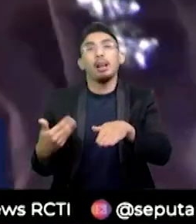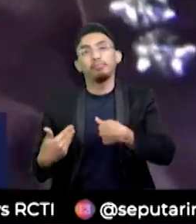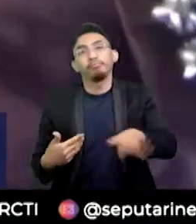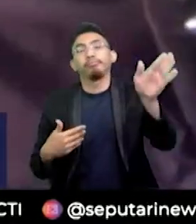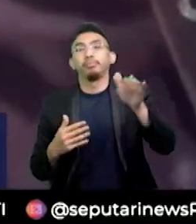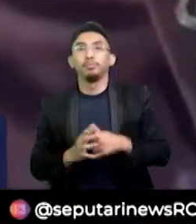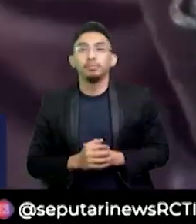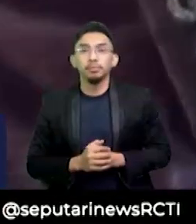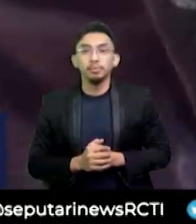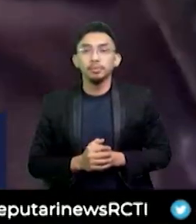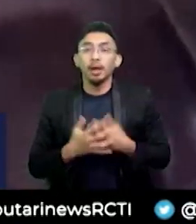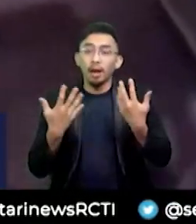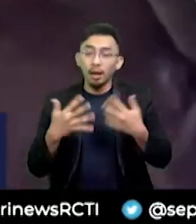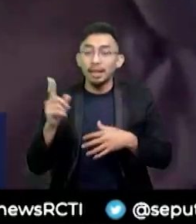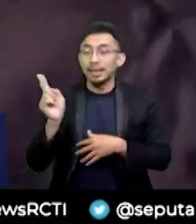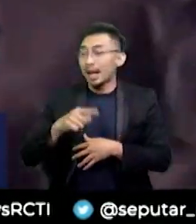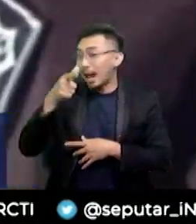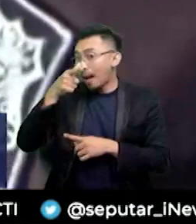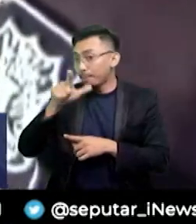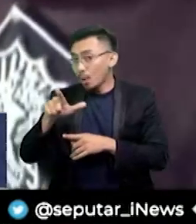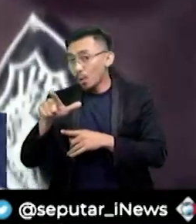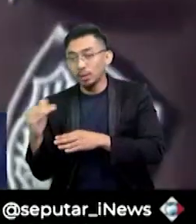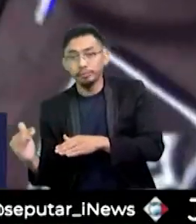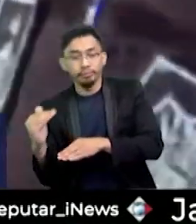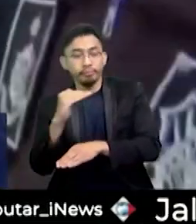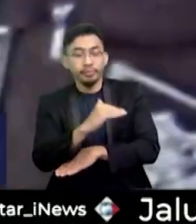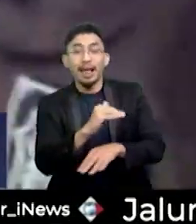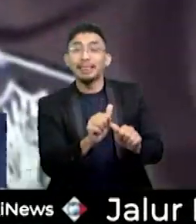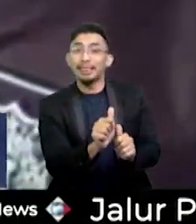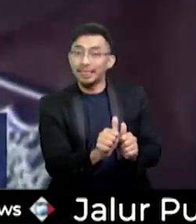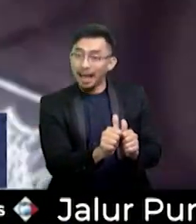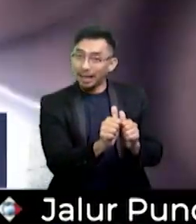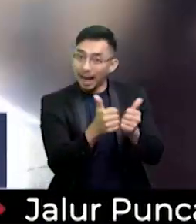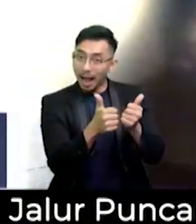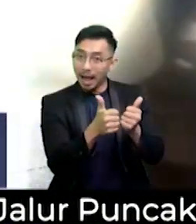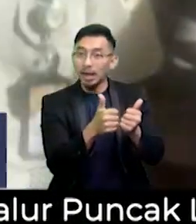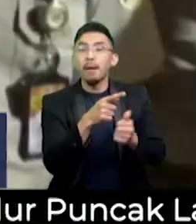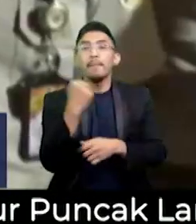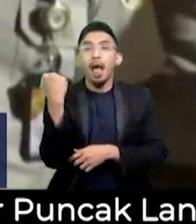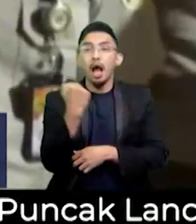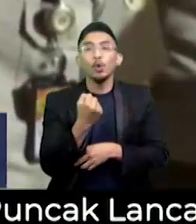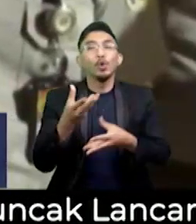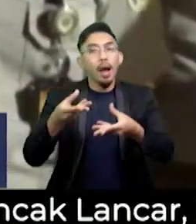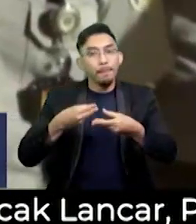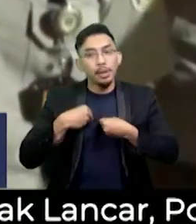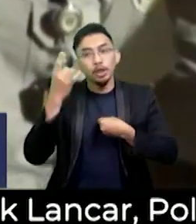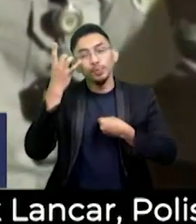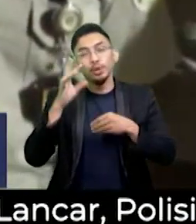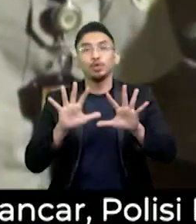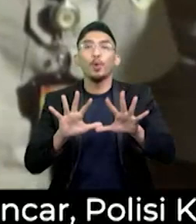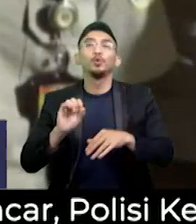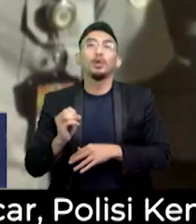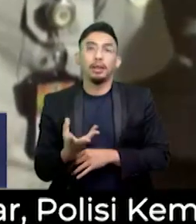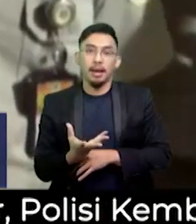dari Bengkulu ke Tangerang Banten sopir GB uang jalan sebesar 10 juta rupiah kira-kira yang melakukan